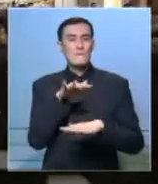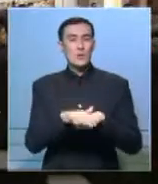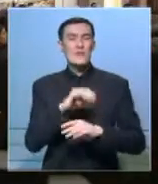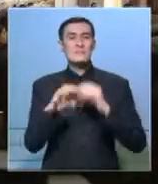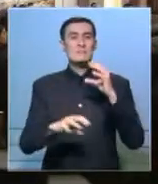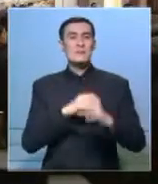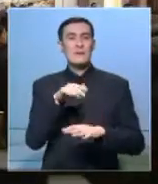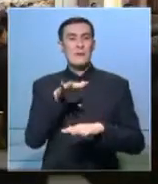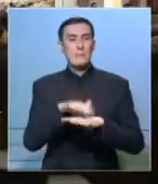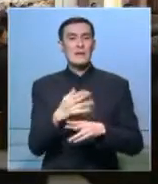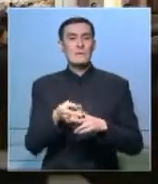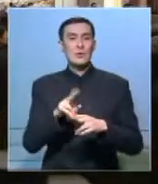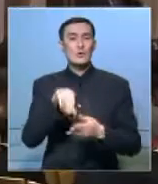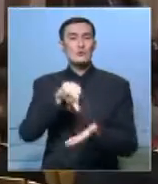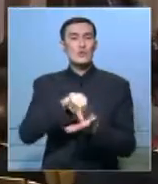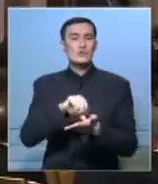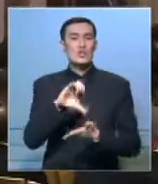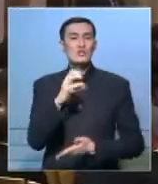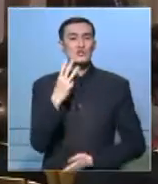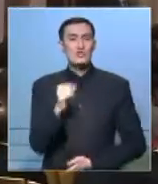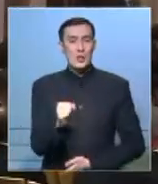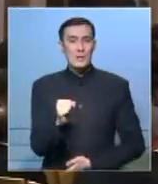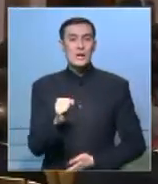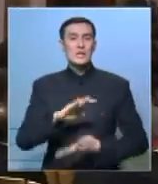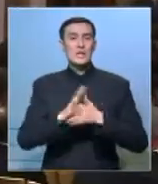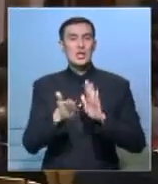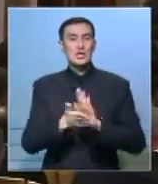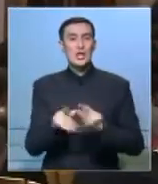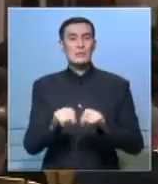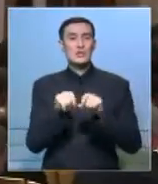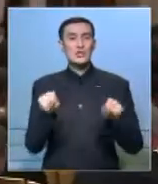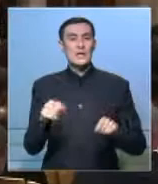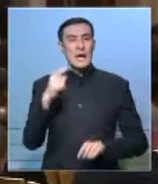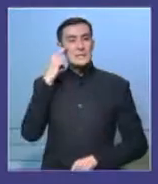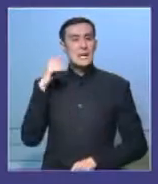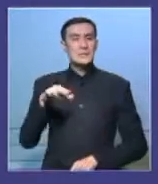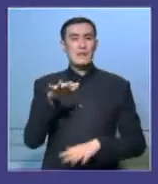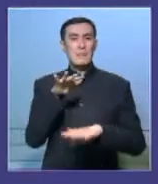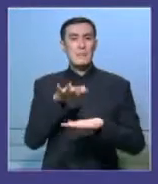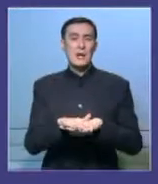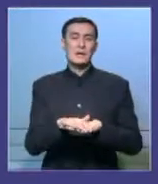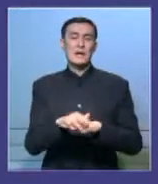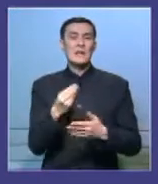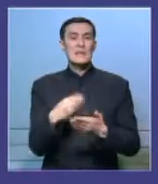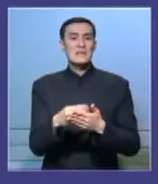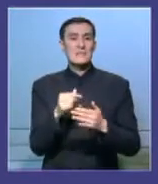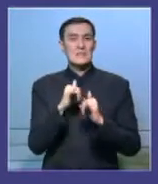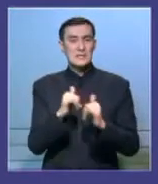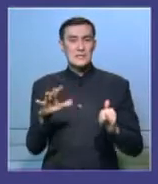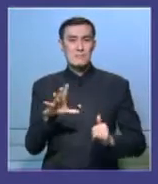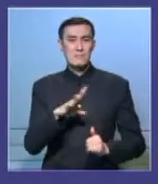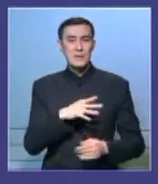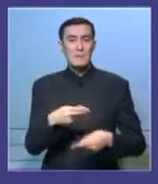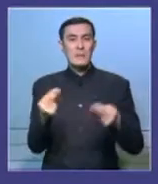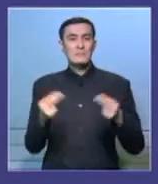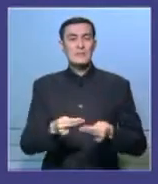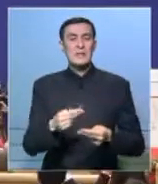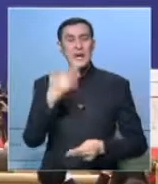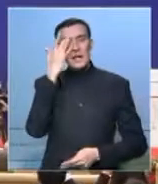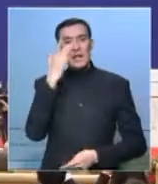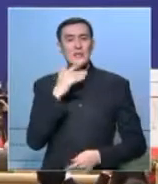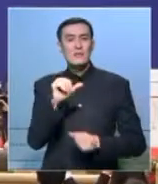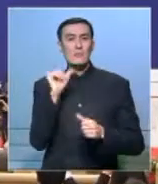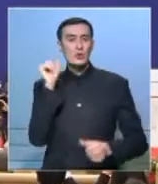Всемирного банка, в которых доминирует США. Соглашение об учреждении Азиатского банка инфраструктурных инвестиций было подписано в июне прошлого